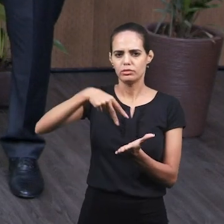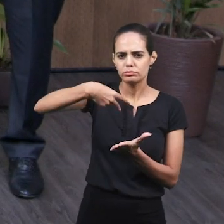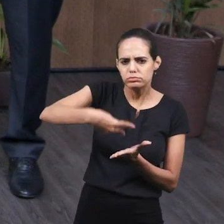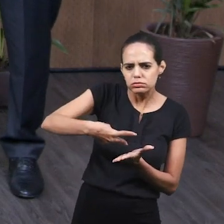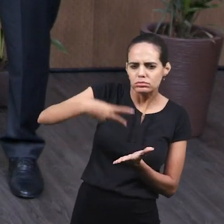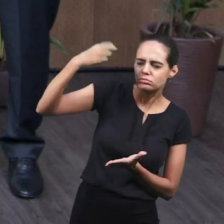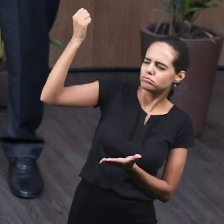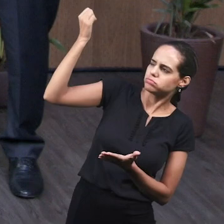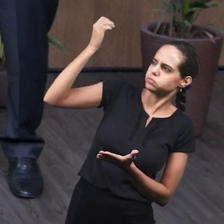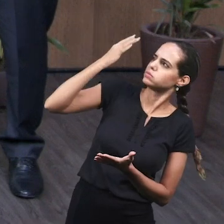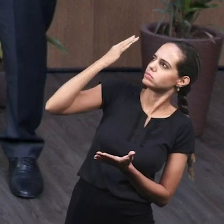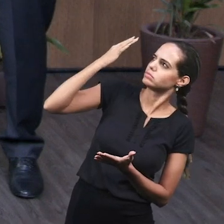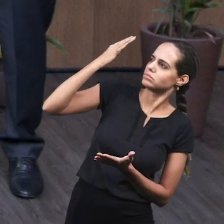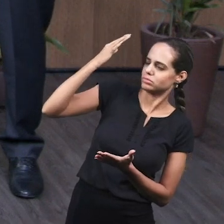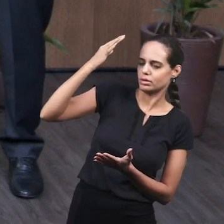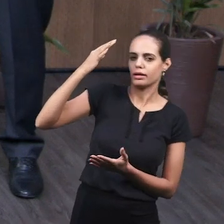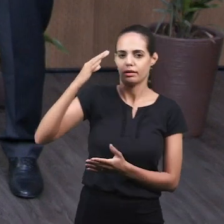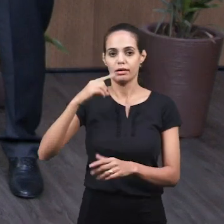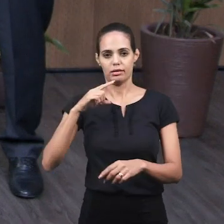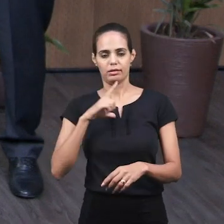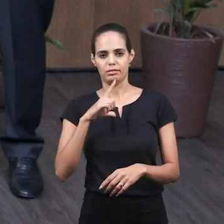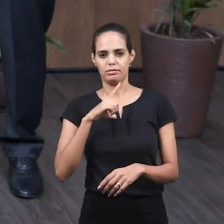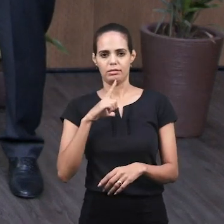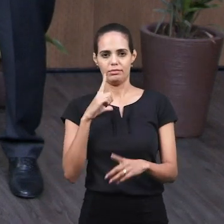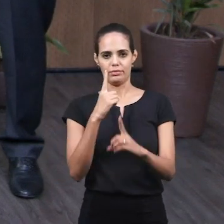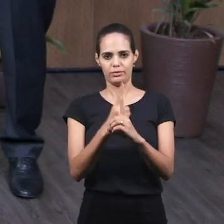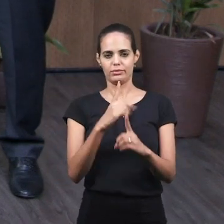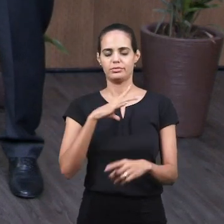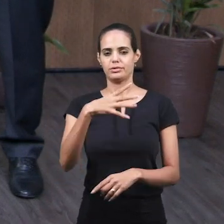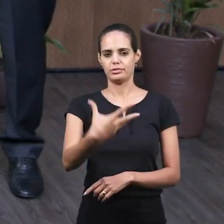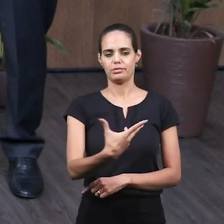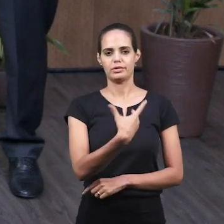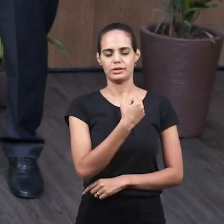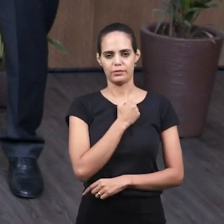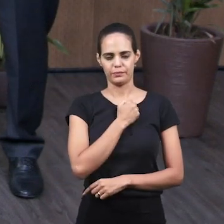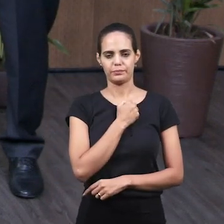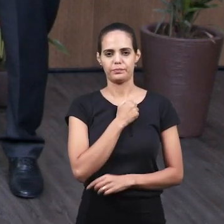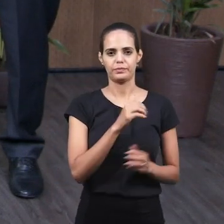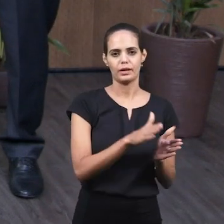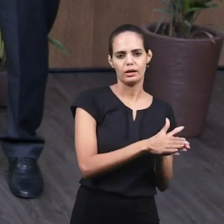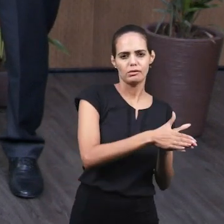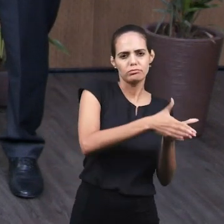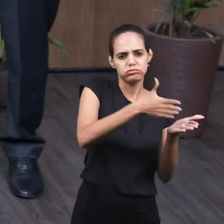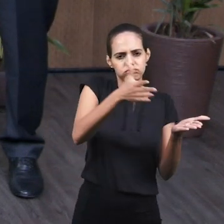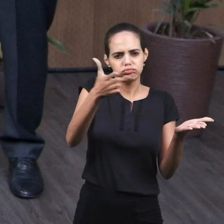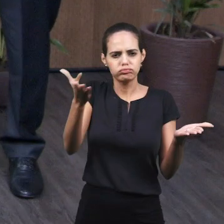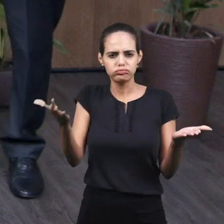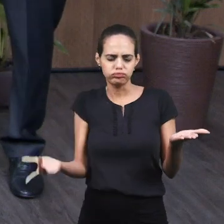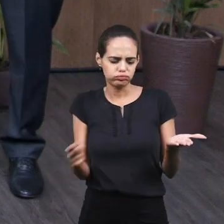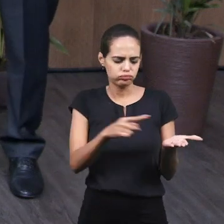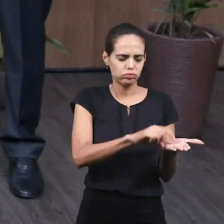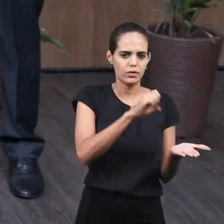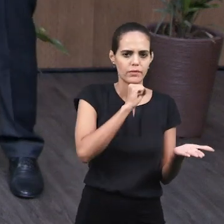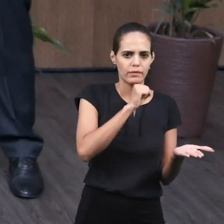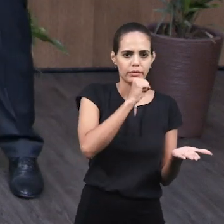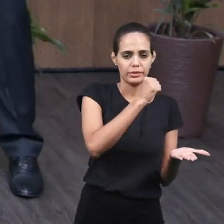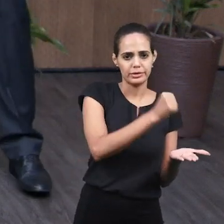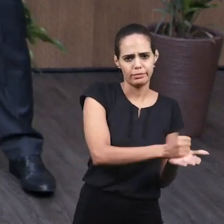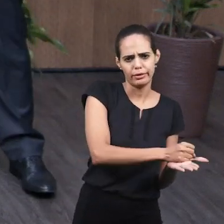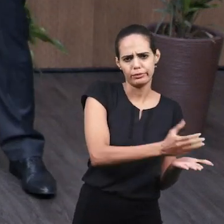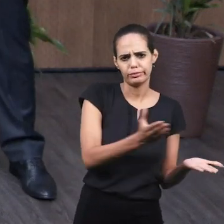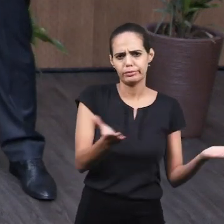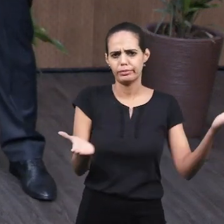divers personnages que leurs vies sont enregistrées dans la Bible, depuis l'Ancien Testament jusqu'au Nouveau